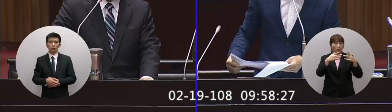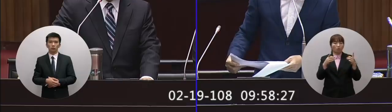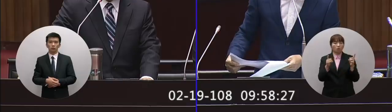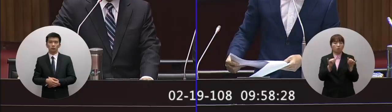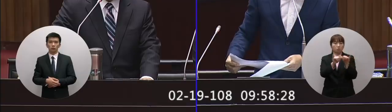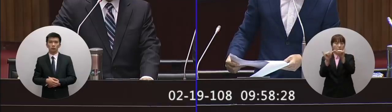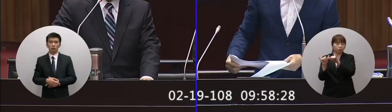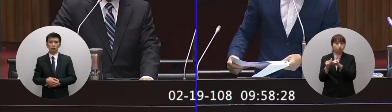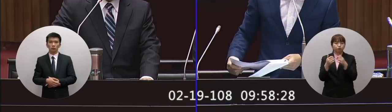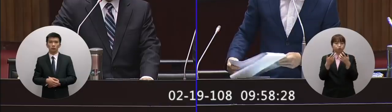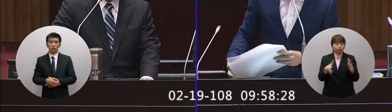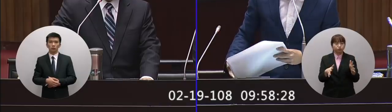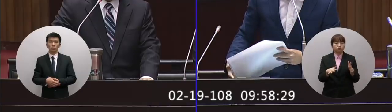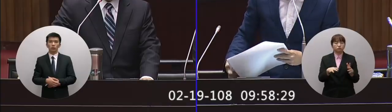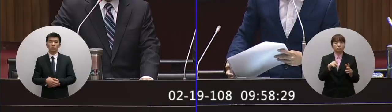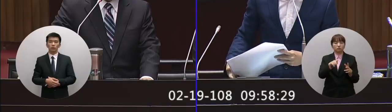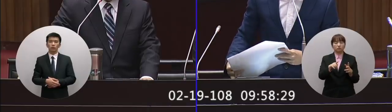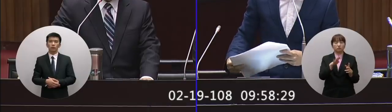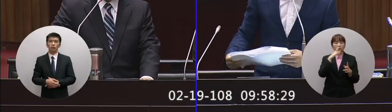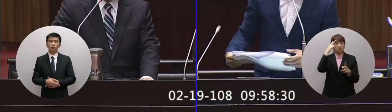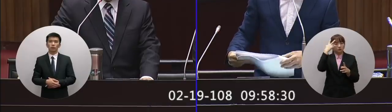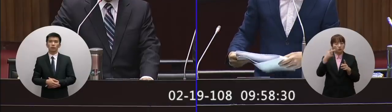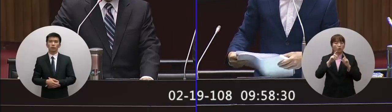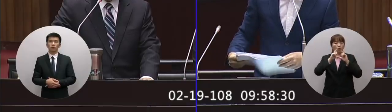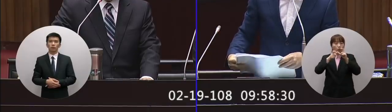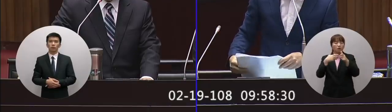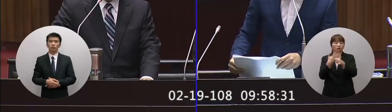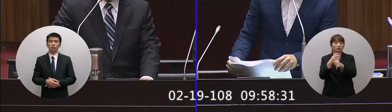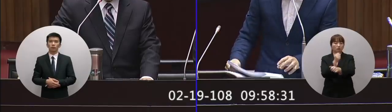更多，不如把七天假还给劳